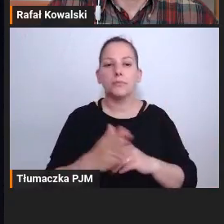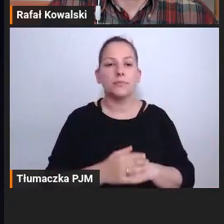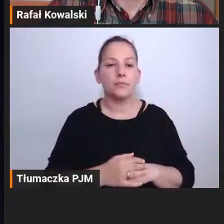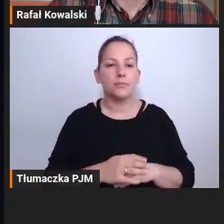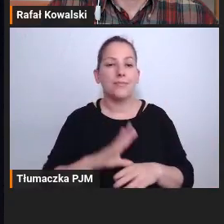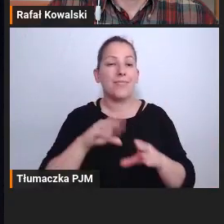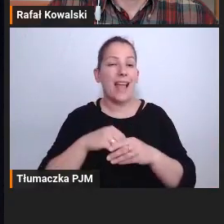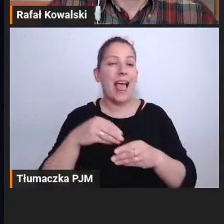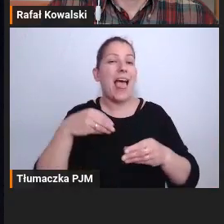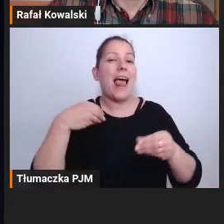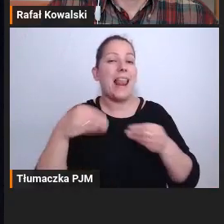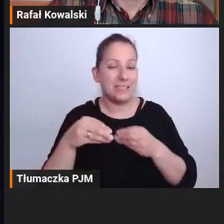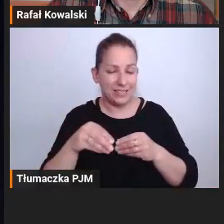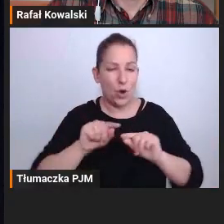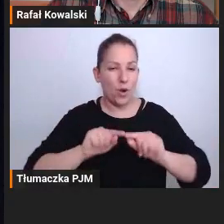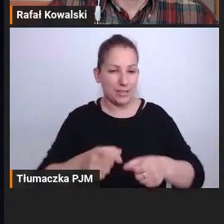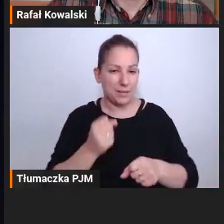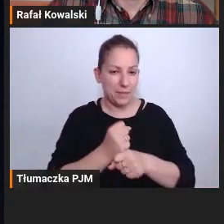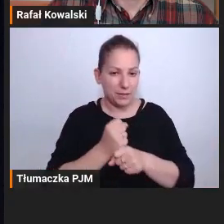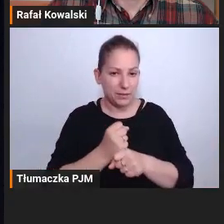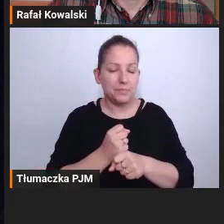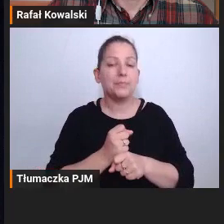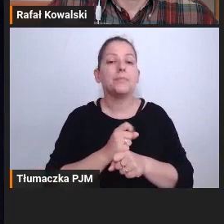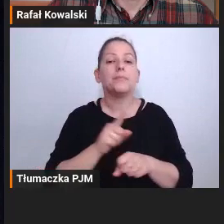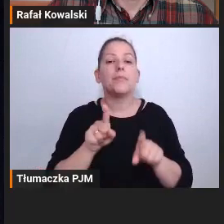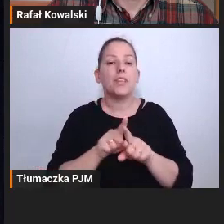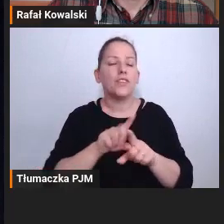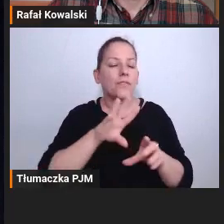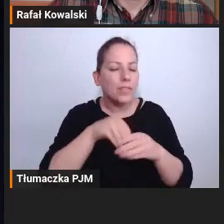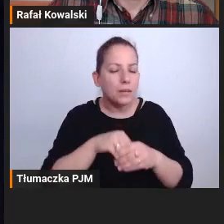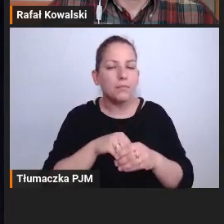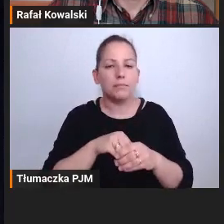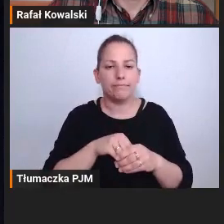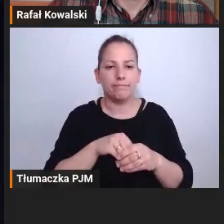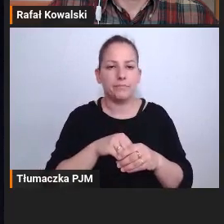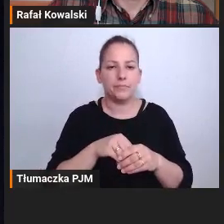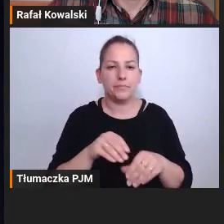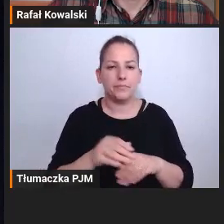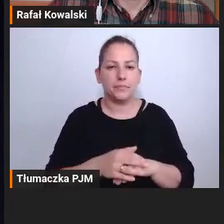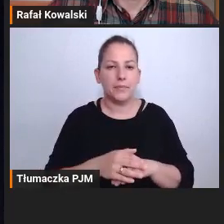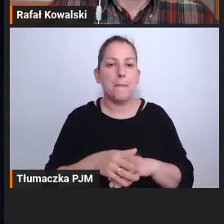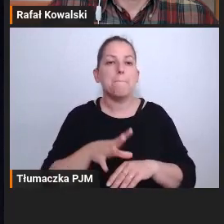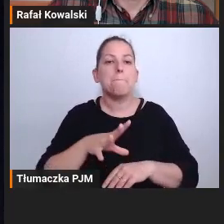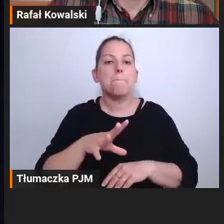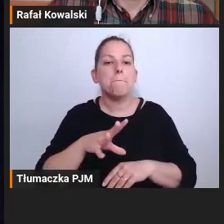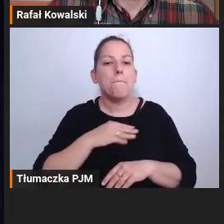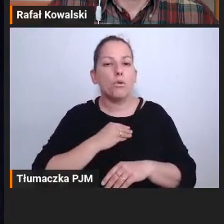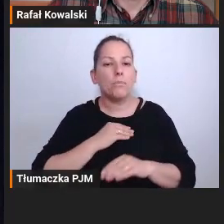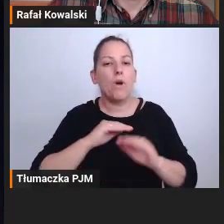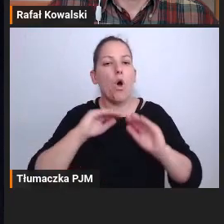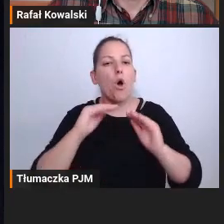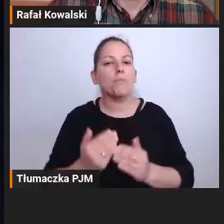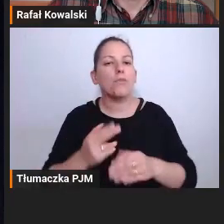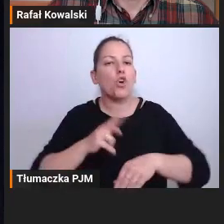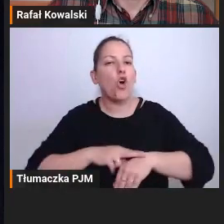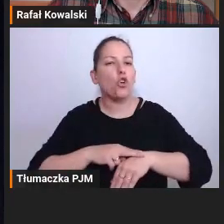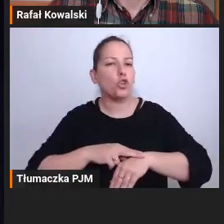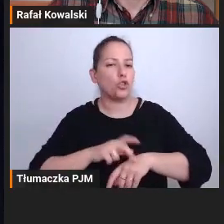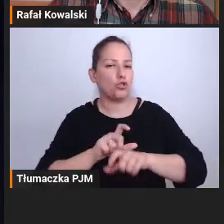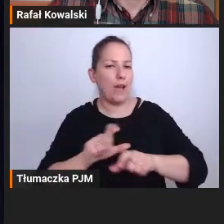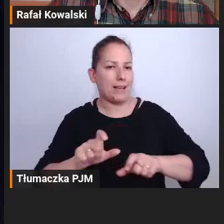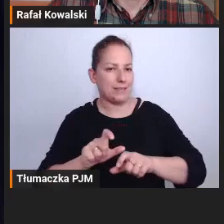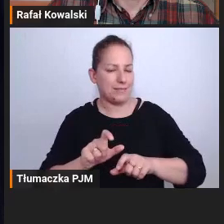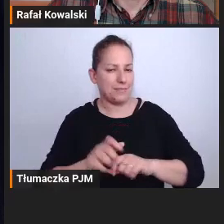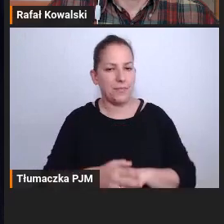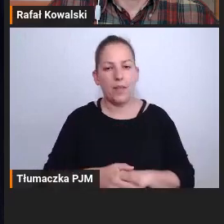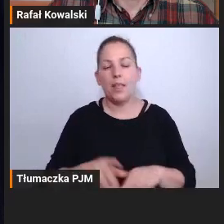tej elastycznej organizacji pracy mieszczą nam się takie rzeczy jak możliwość obniżenia wymiaru czasu pracy.